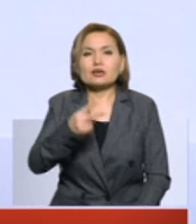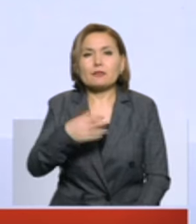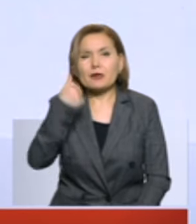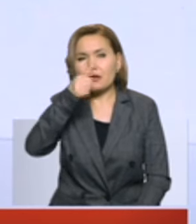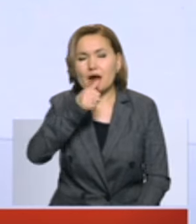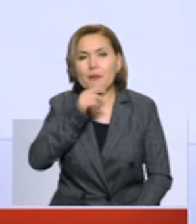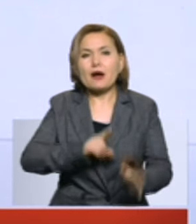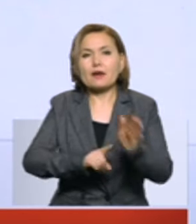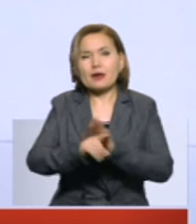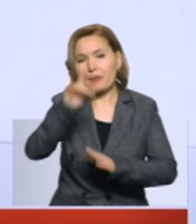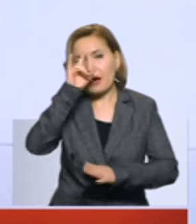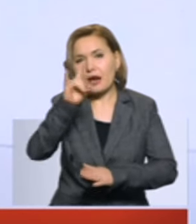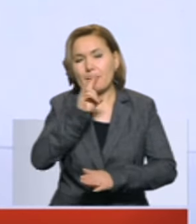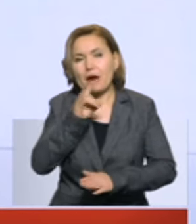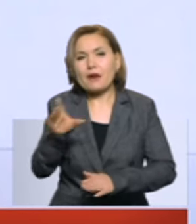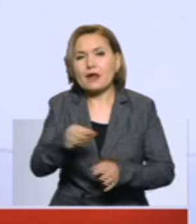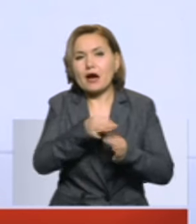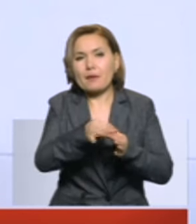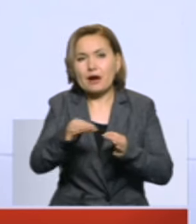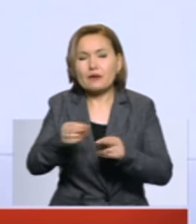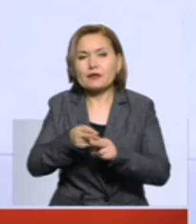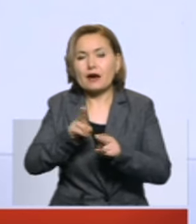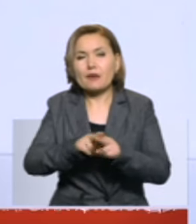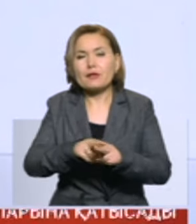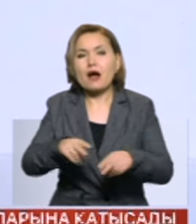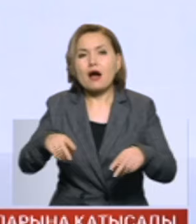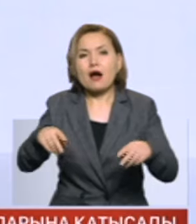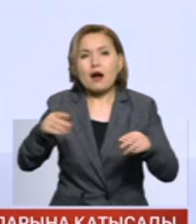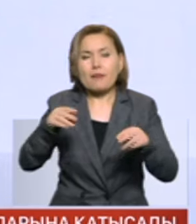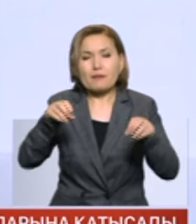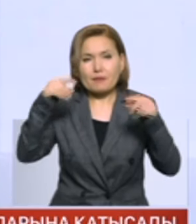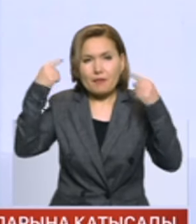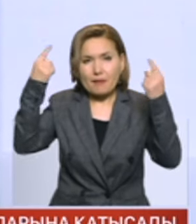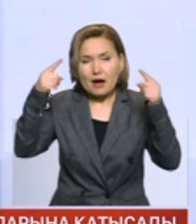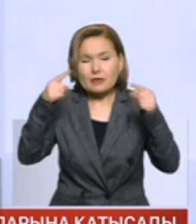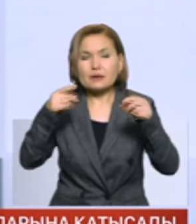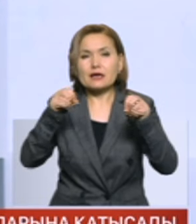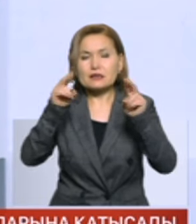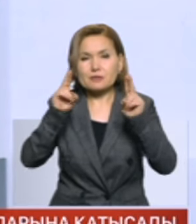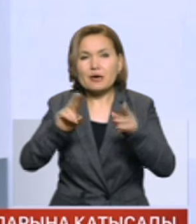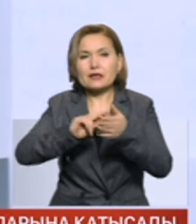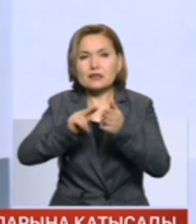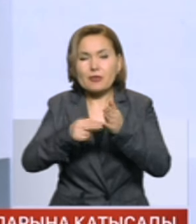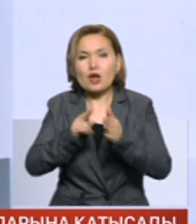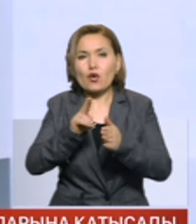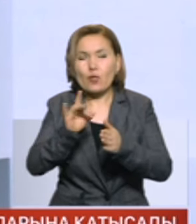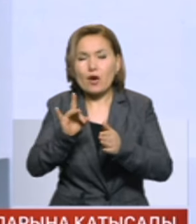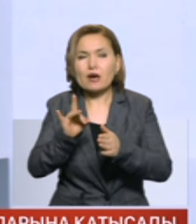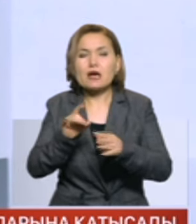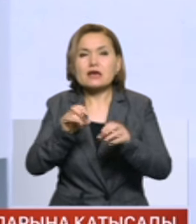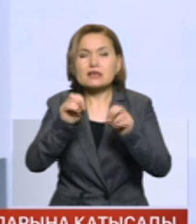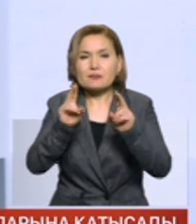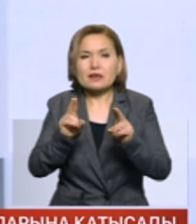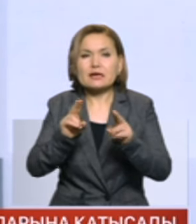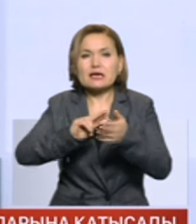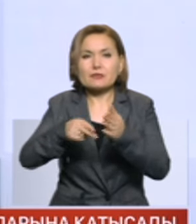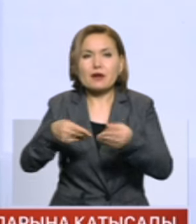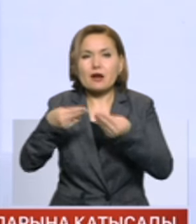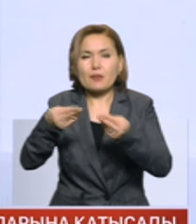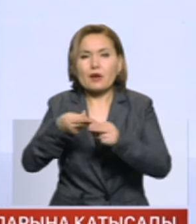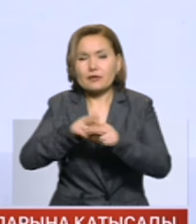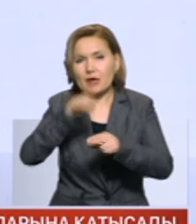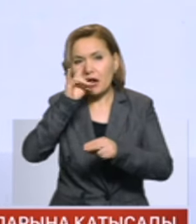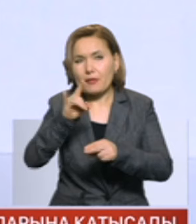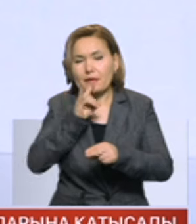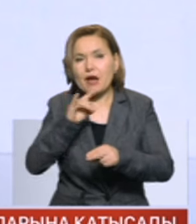2025 жылдан бастап еліміздің барлық аймақтарында малдың анықтамасы QR-кодпен ғана беріледі. Ұшқыр жоба әзірге еліміздің үш